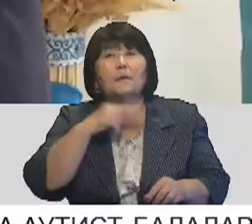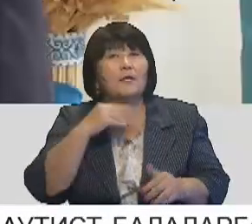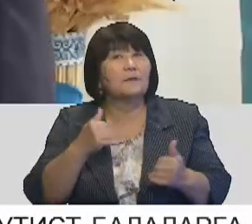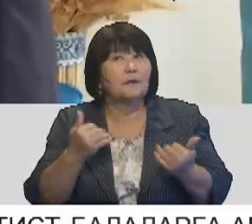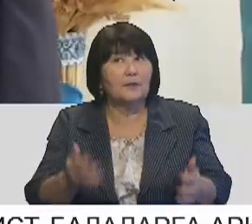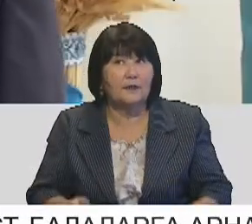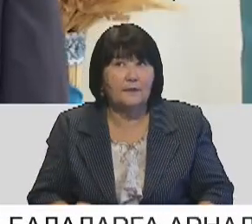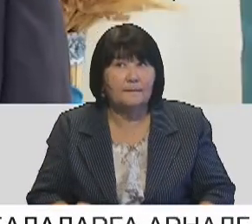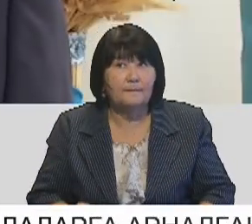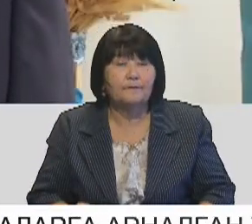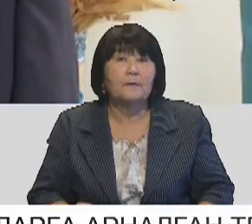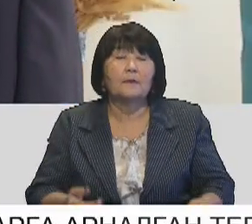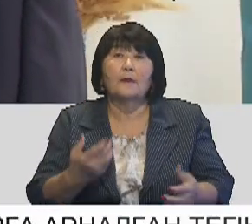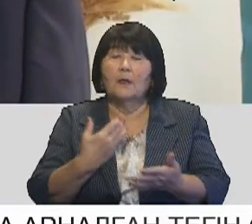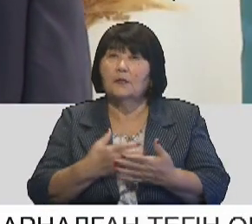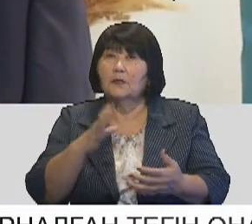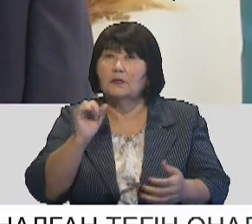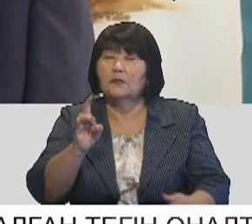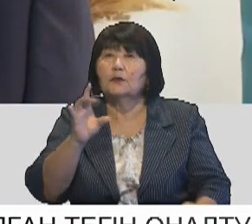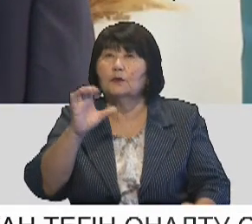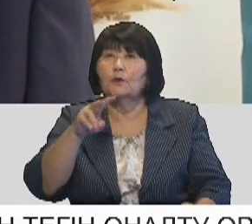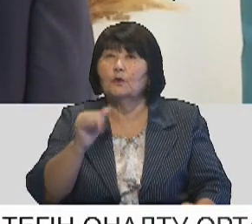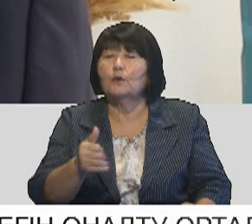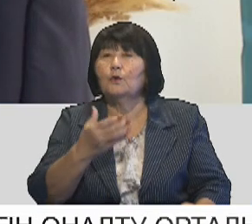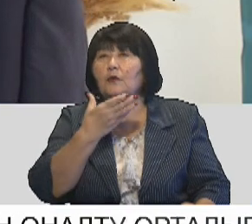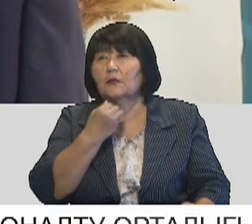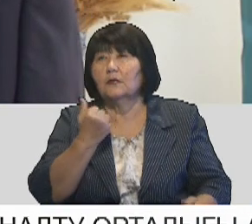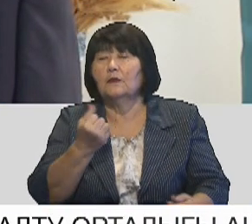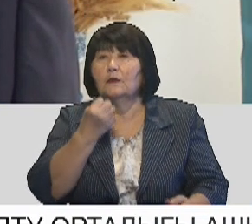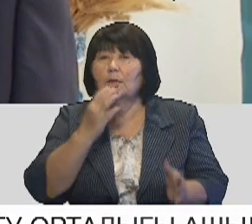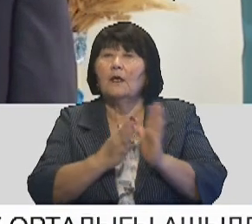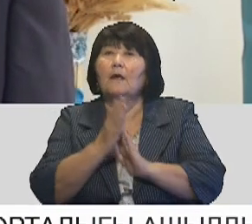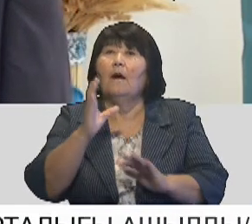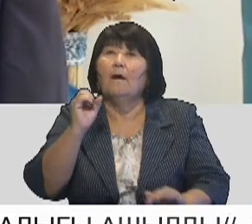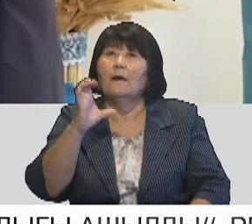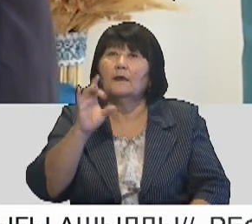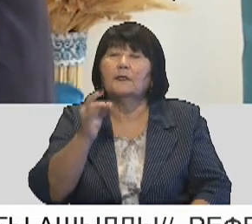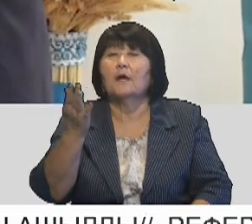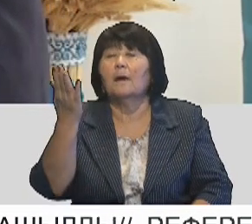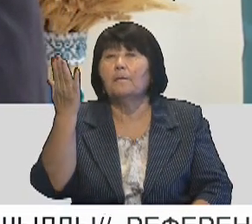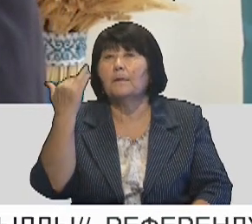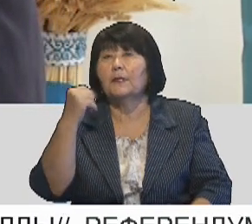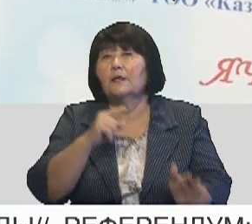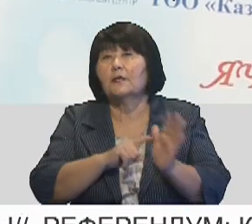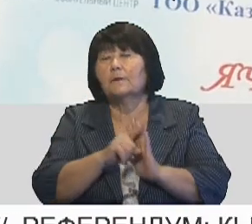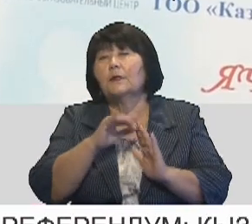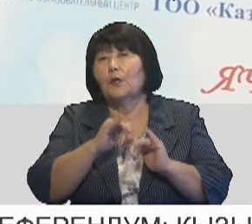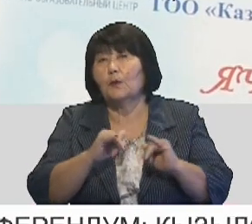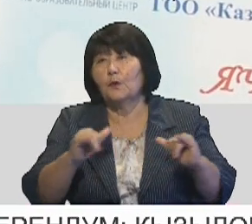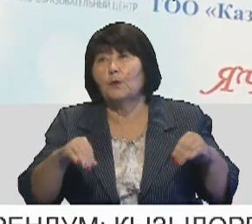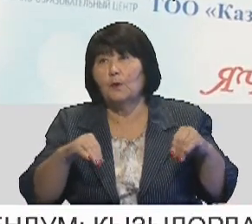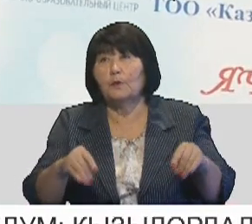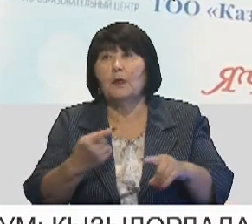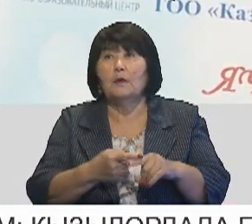берген. Әсіресе сыр сұлуы біртіндеп көп көлем алып келе жатыр. Айсара енді былтырдан бастап көбейтіп жатырмыз.